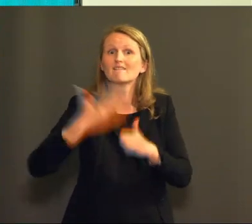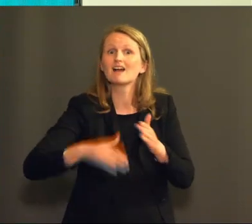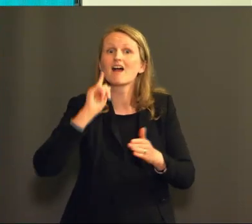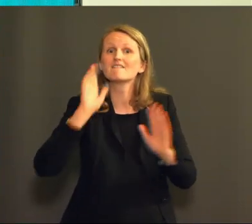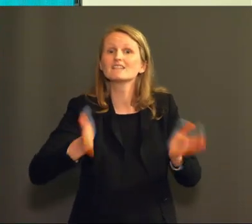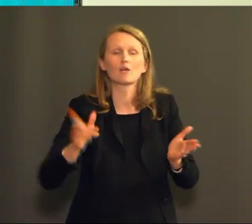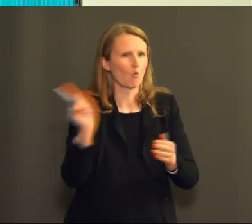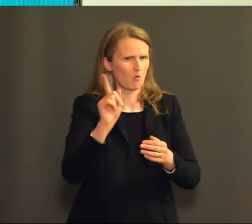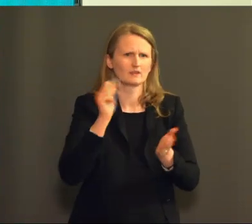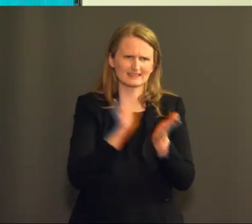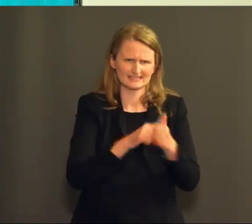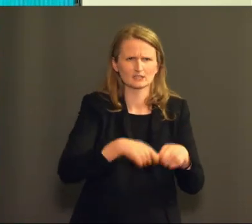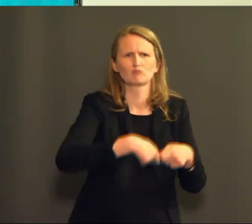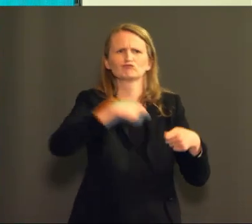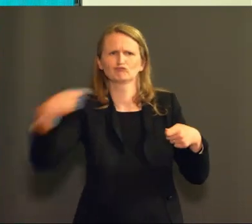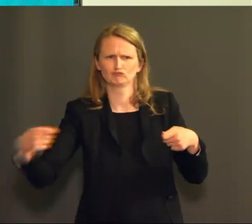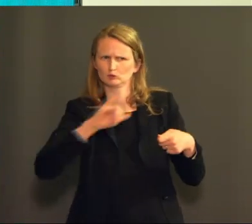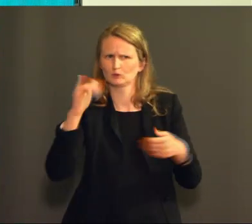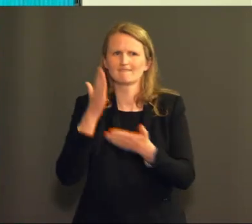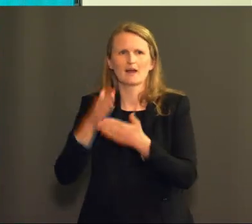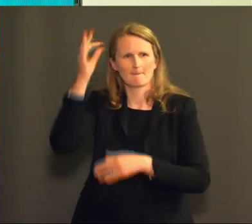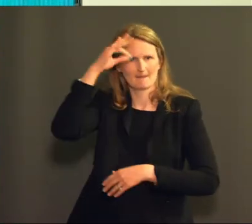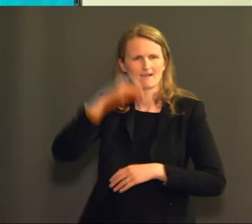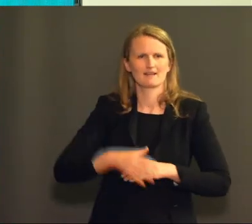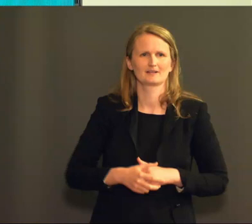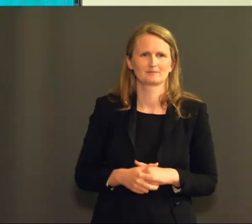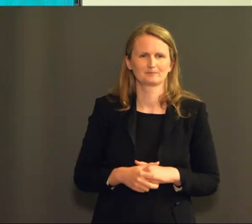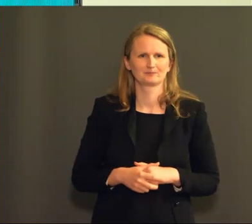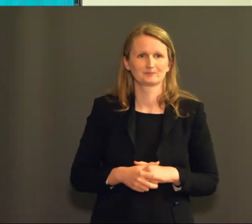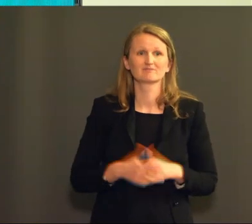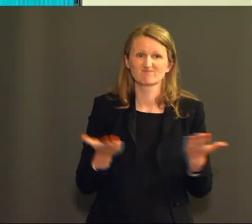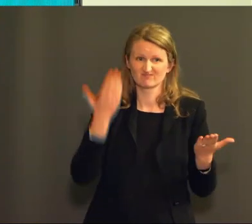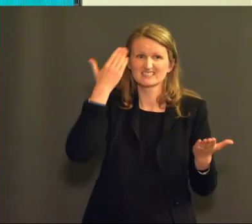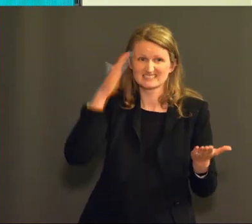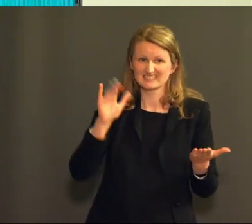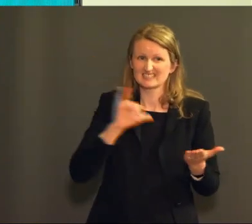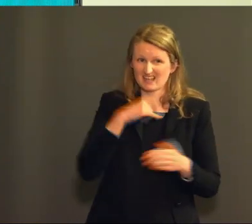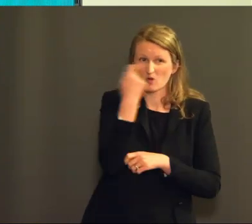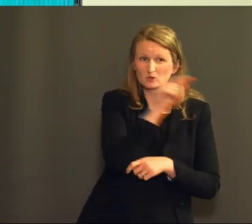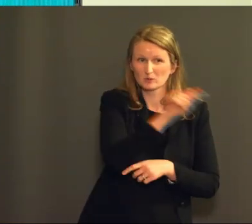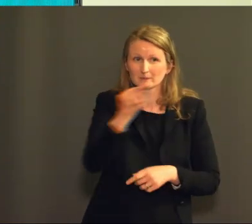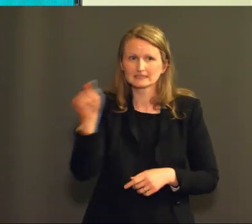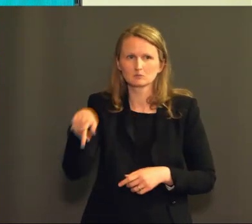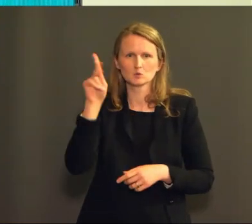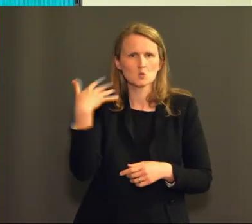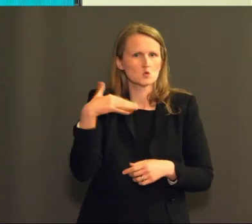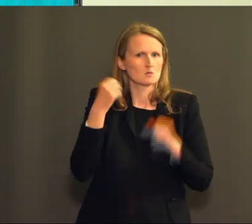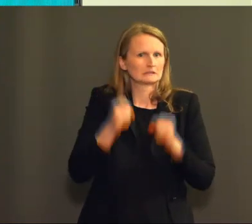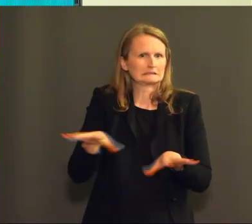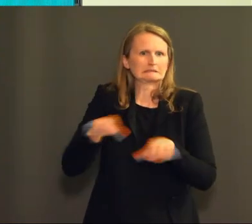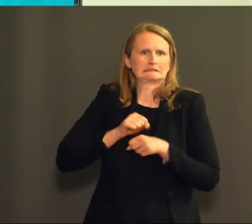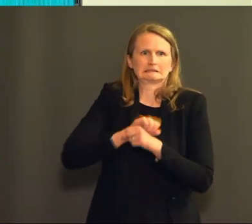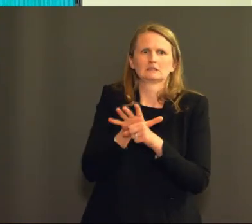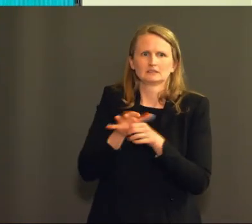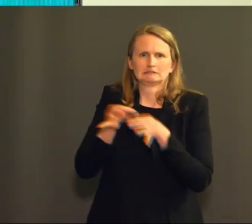sûr que les entreprises, notamment celles qui sont les plus confrontées à une incidence et à des risques élevés, le but,